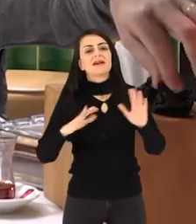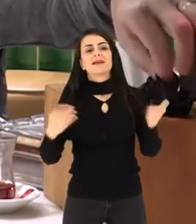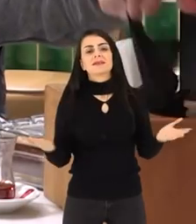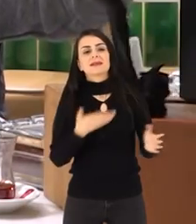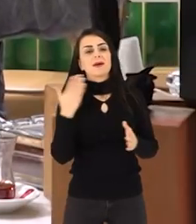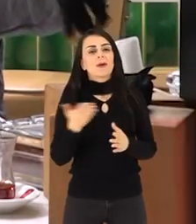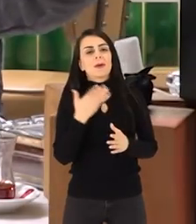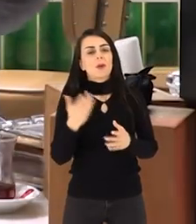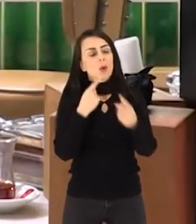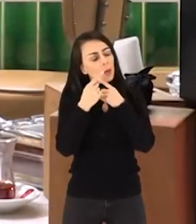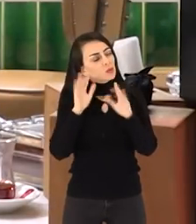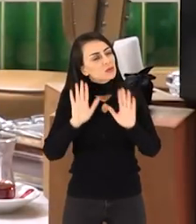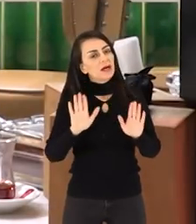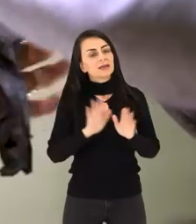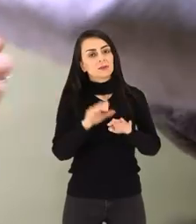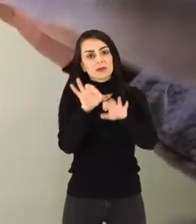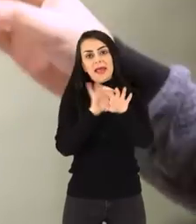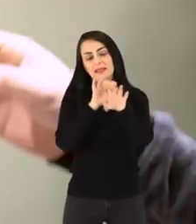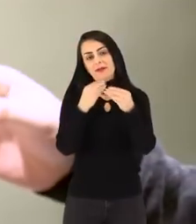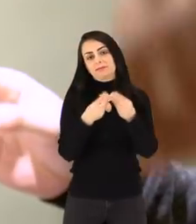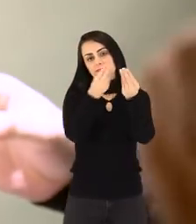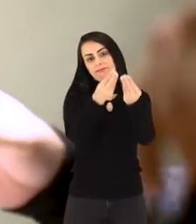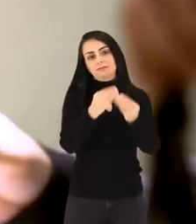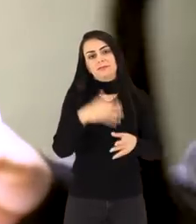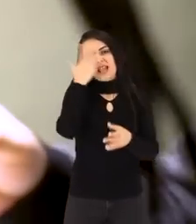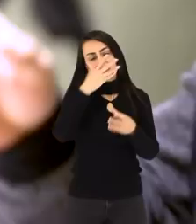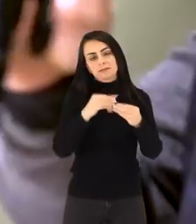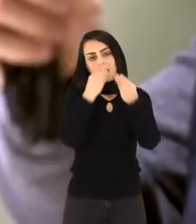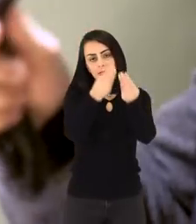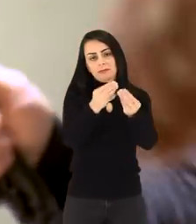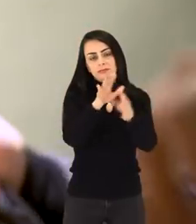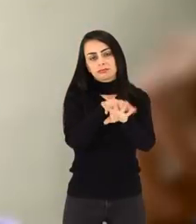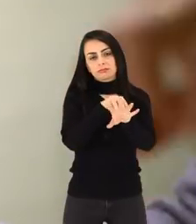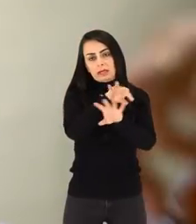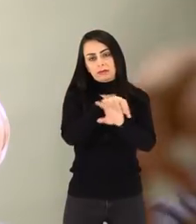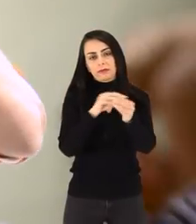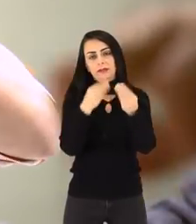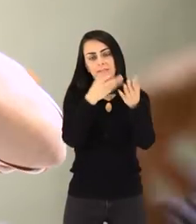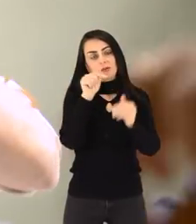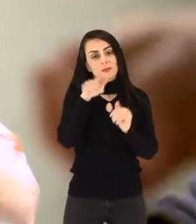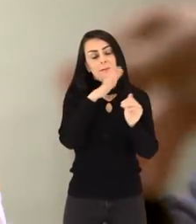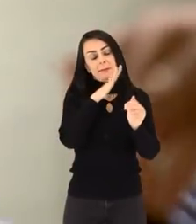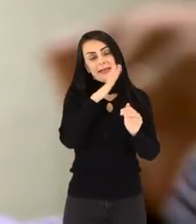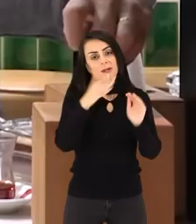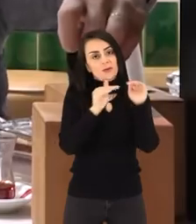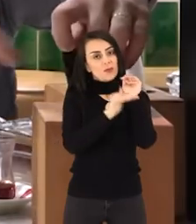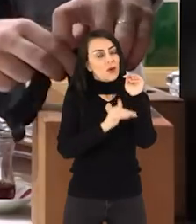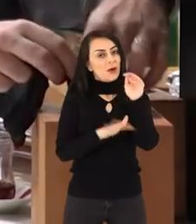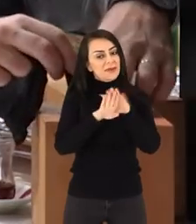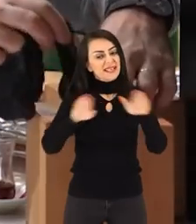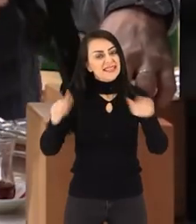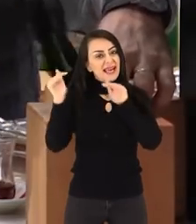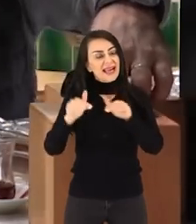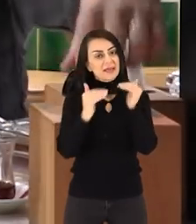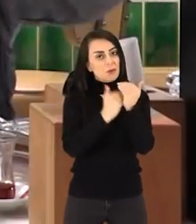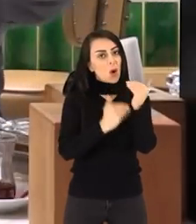dur. Şimdi öncelikle şu eldivenleri takdim edeyim. Peki. Efendim. Çünkü programımızın biliyorsun ki Bülent Şakrak'la Tezgah'a Geldik